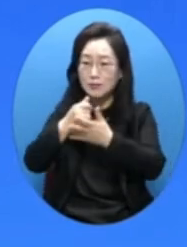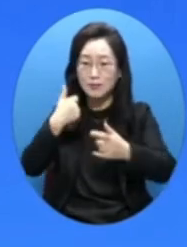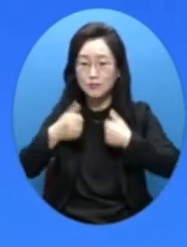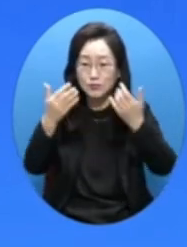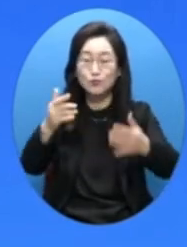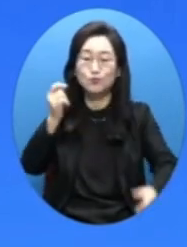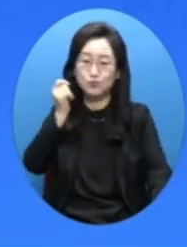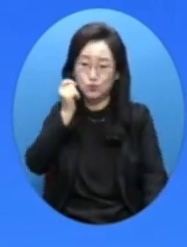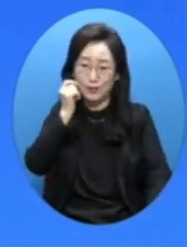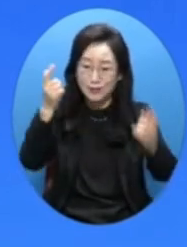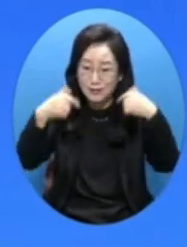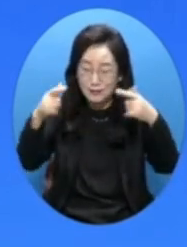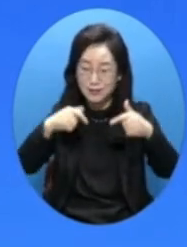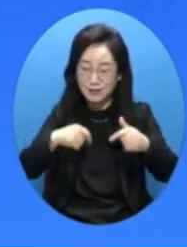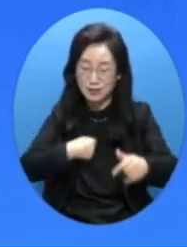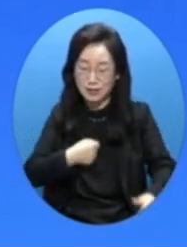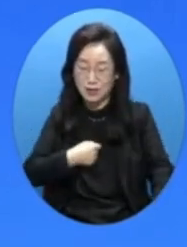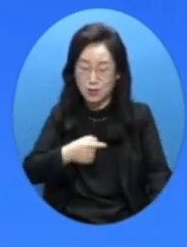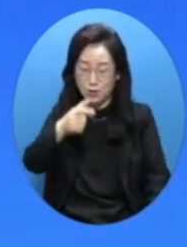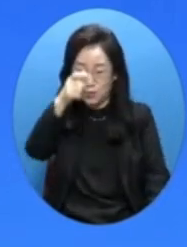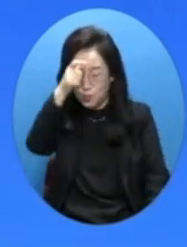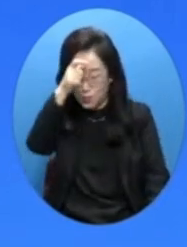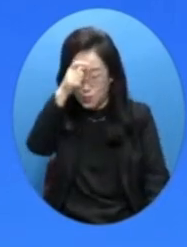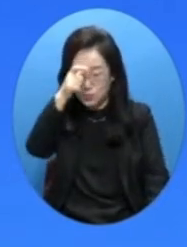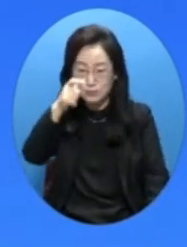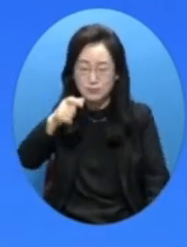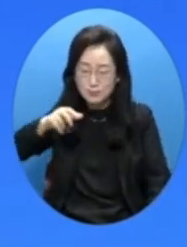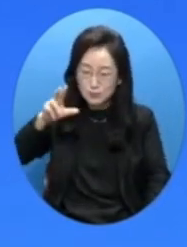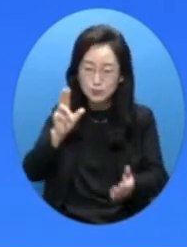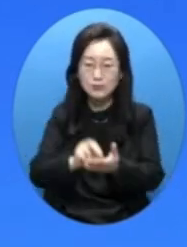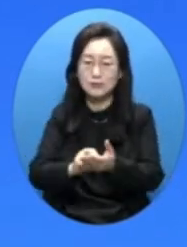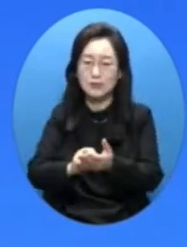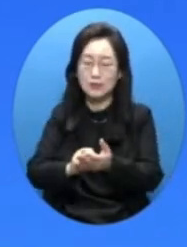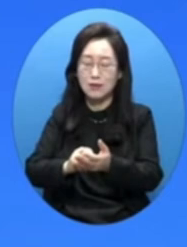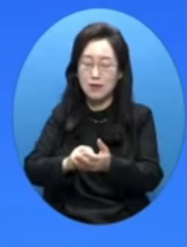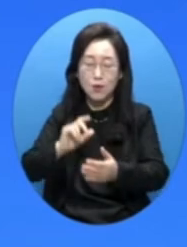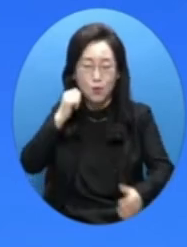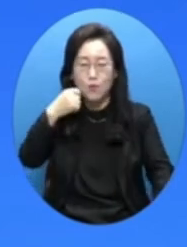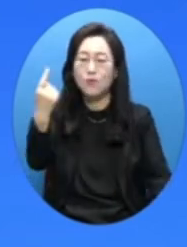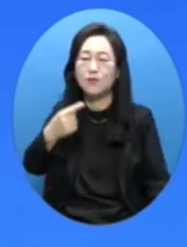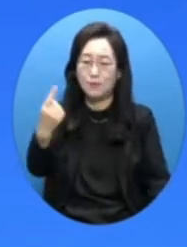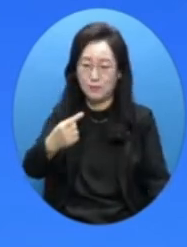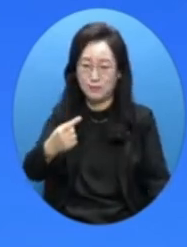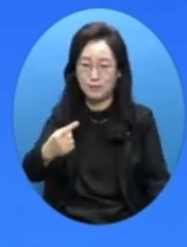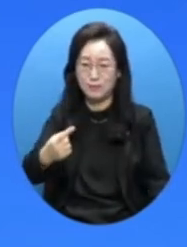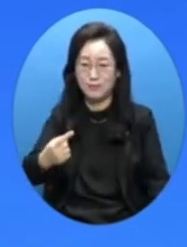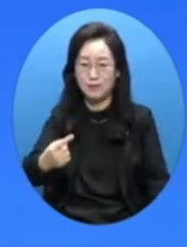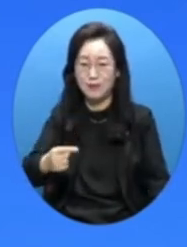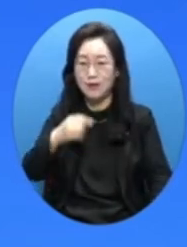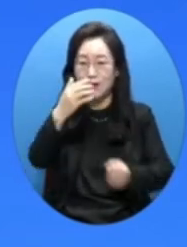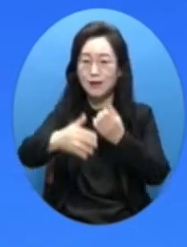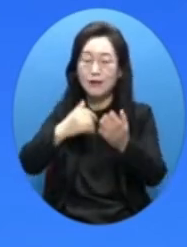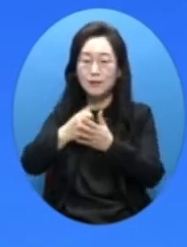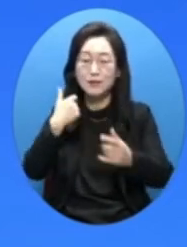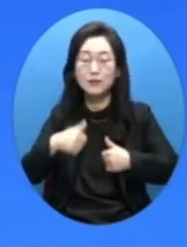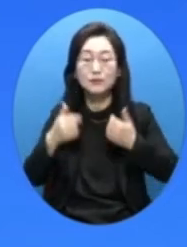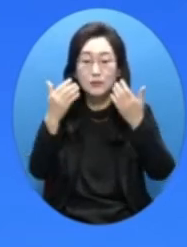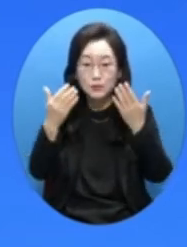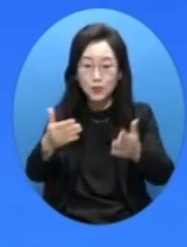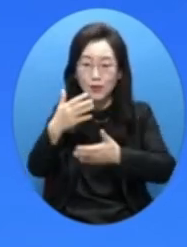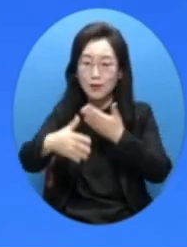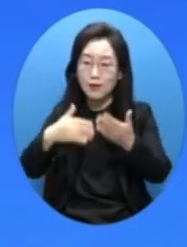못하고 늘 내 중심 맷돌을 살기 때문에 많은 문제가 어려움이 다가오는 것입니다 우리가 하나님을 기쁘시게 하고